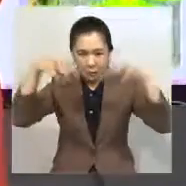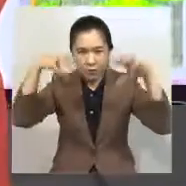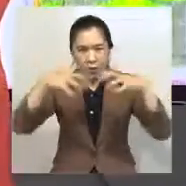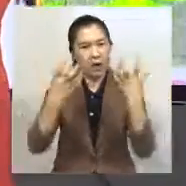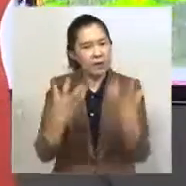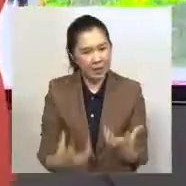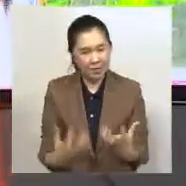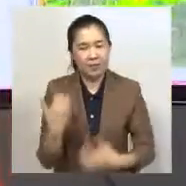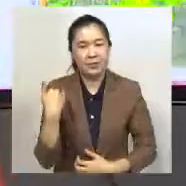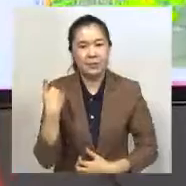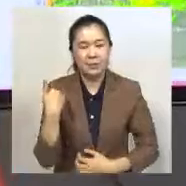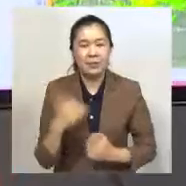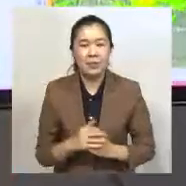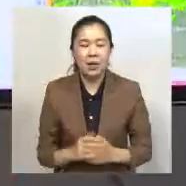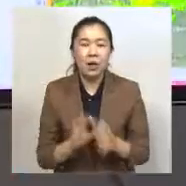ที่เราเป็นห่วงก็คือว่า